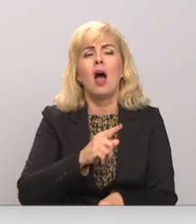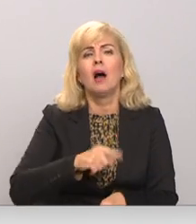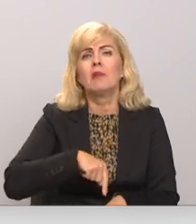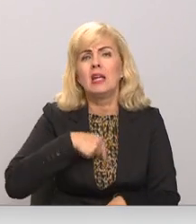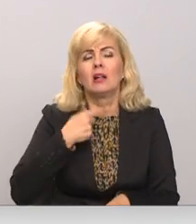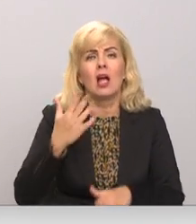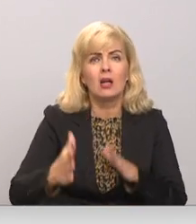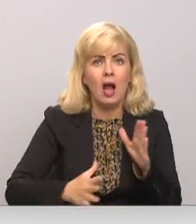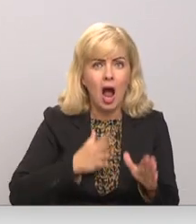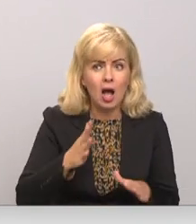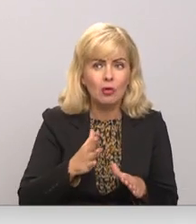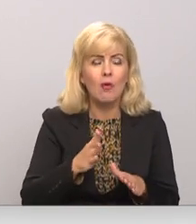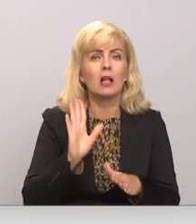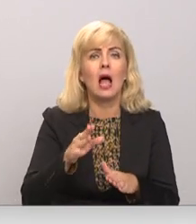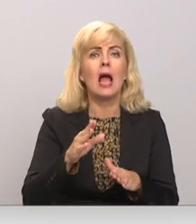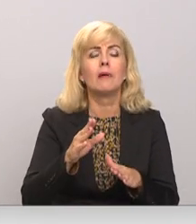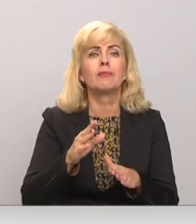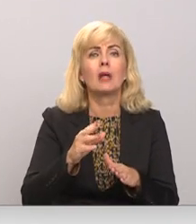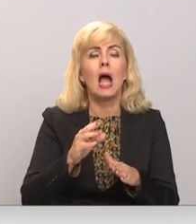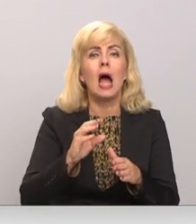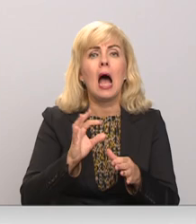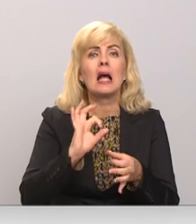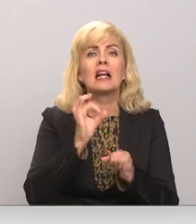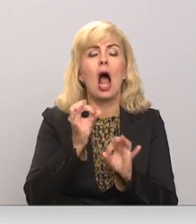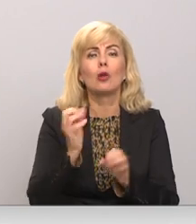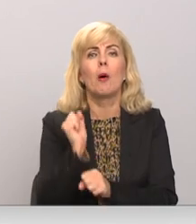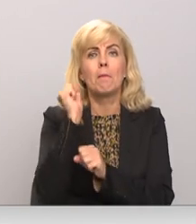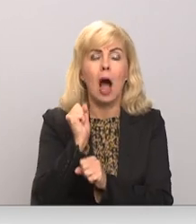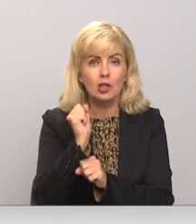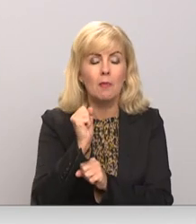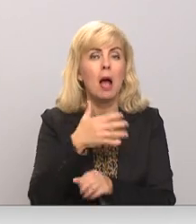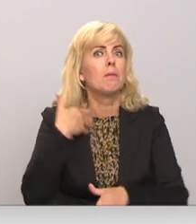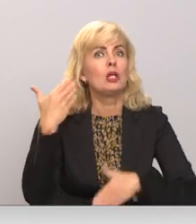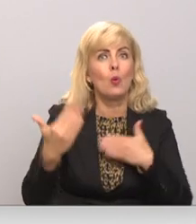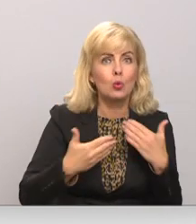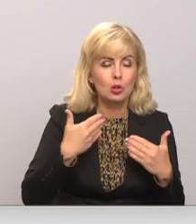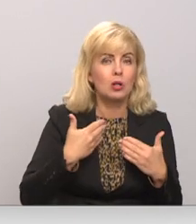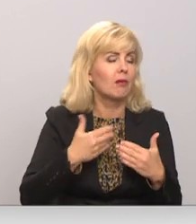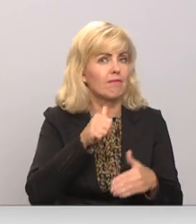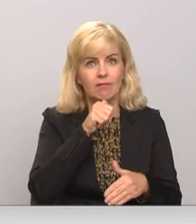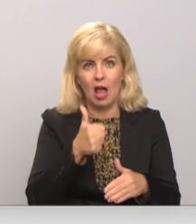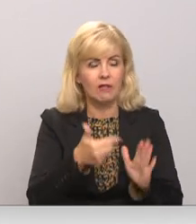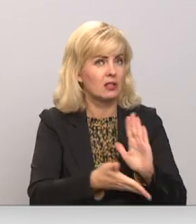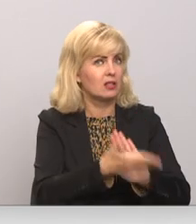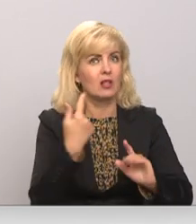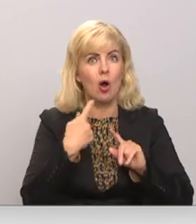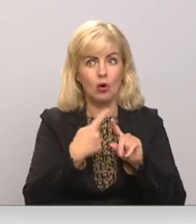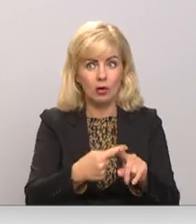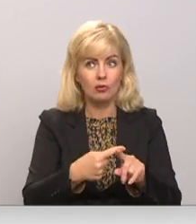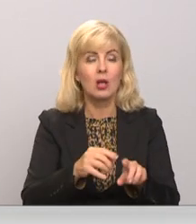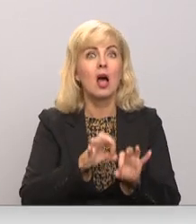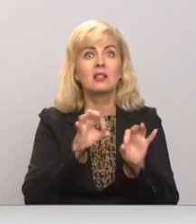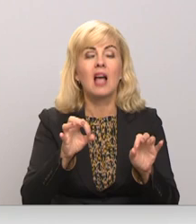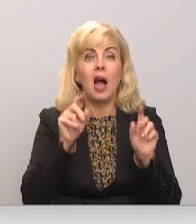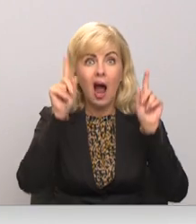pat lai paceltu granulu maisu. Vienā brīdī iestājusies panikas lēkme un bija jāsauc ātrā palīdzība. Un tad sākās īstā elle, ka